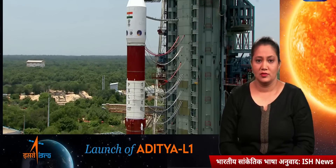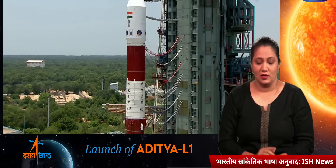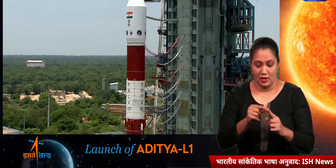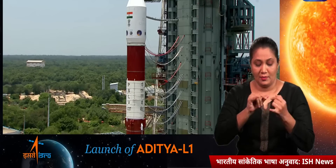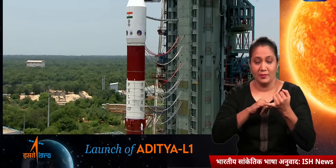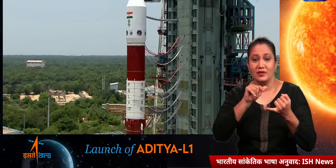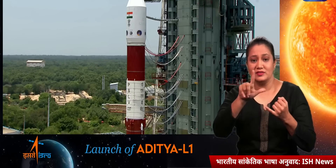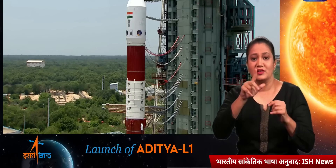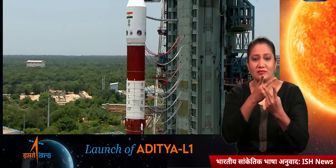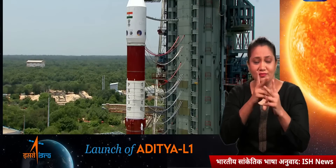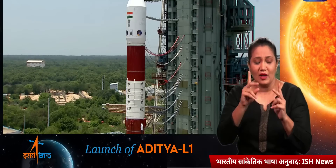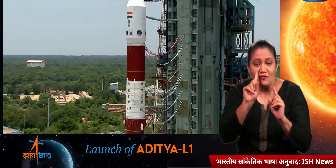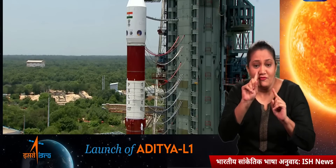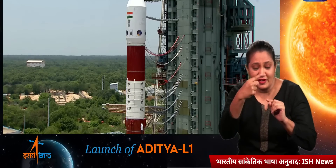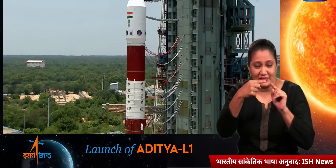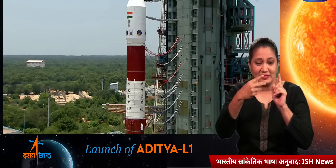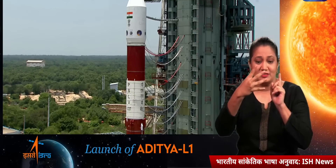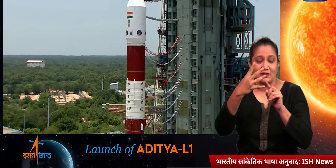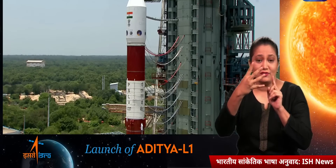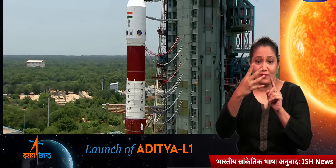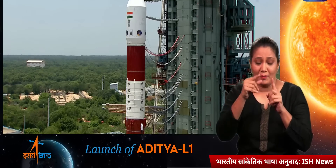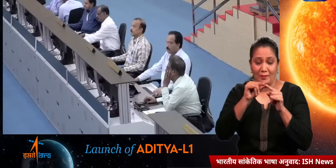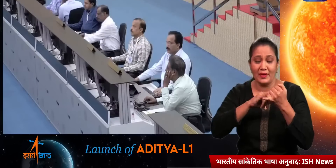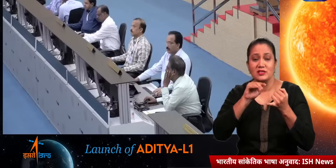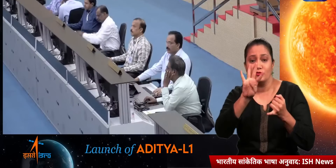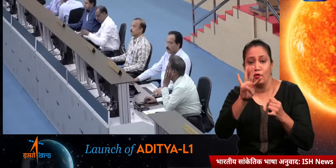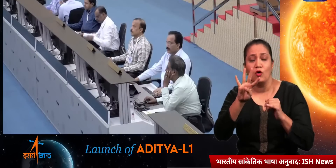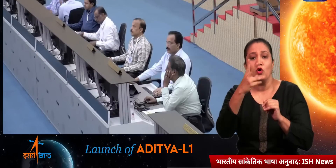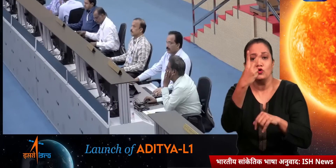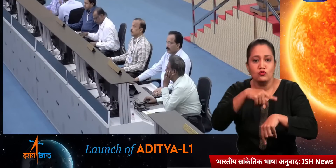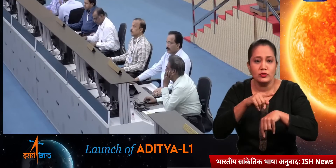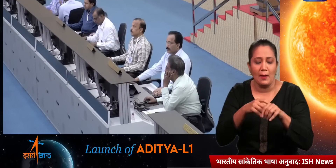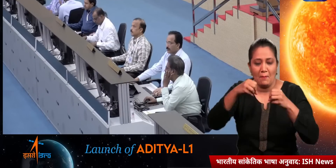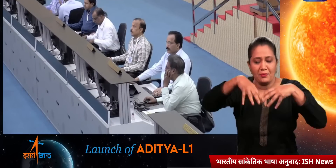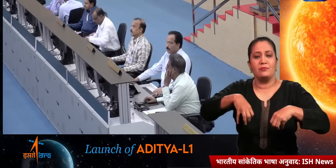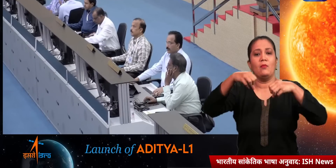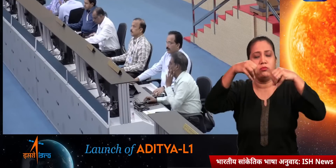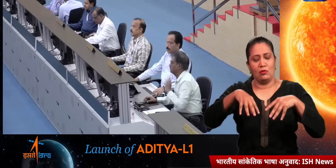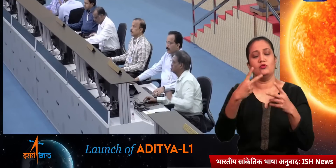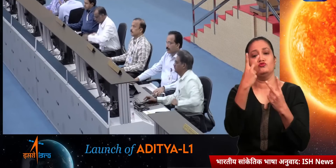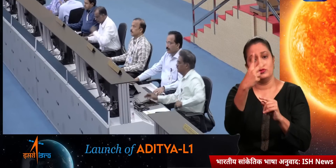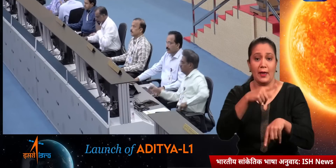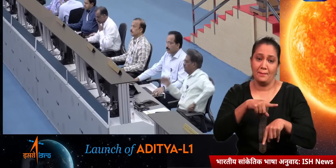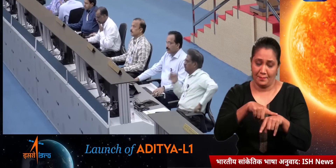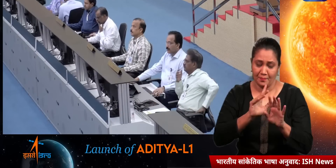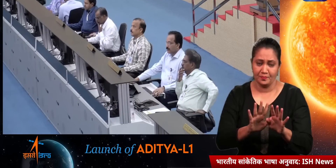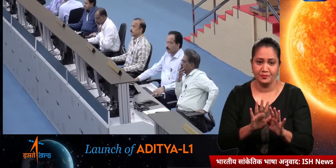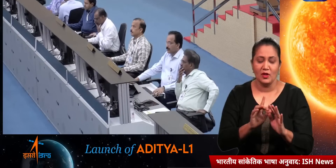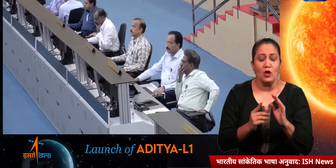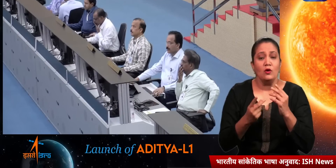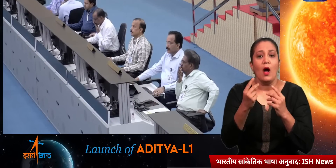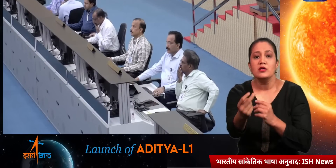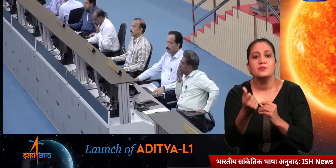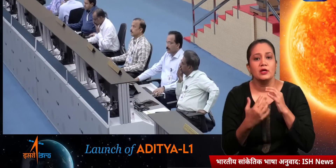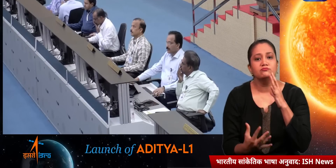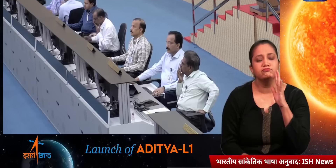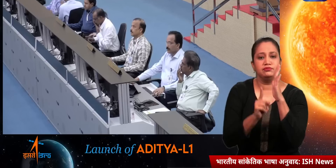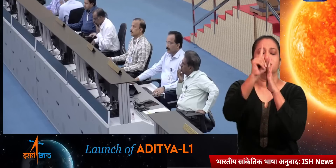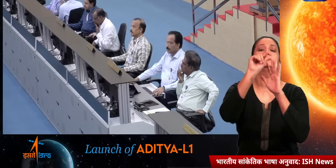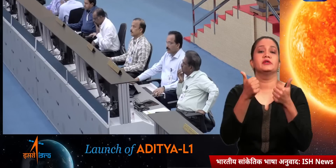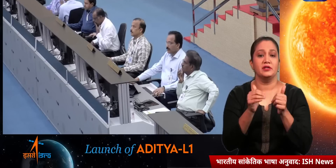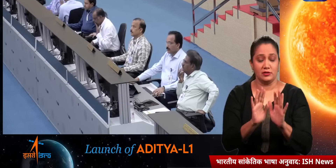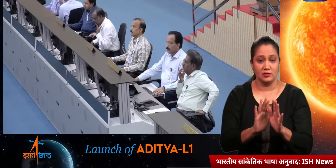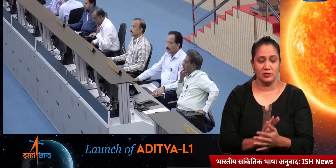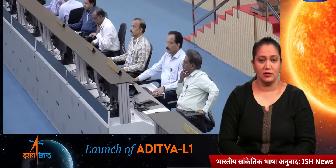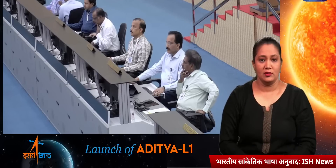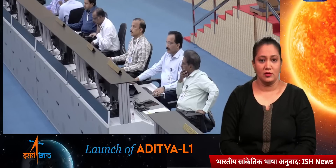पीएसएलवी के चतुर्थ चरण यानी PS4 को 2 बार में प्रज्वलित कर यह उद्दिष्ट कक्षा प्राप्त की जाएगी। इसका